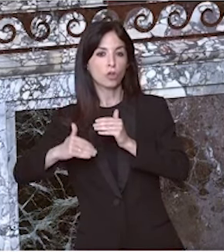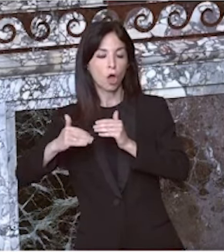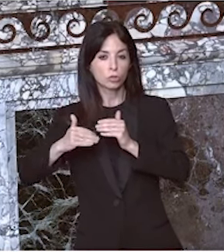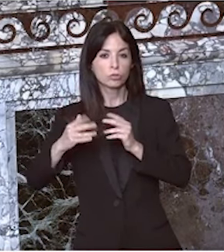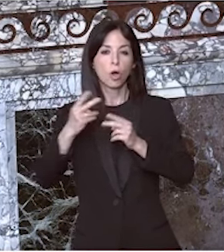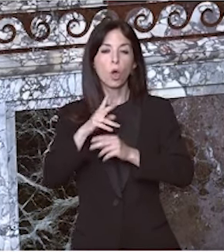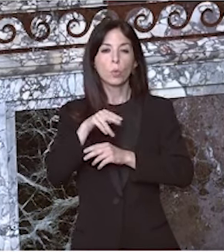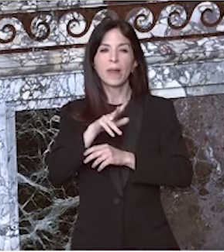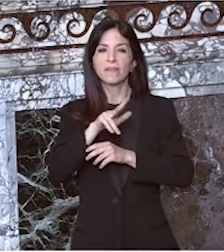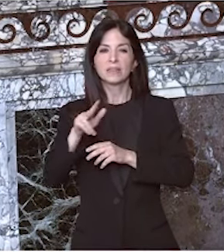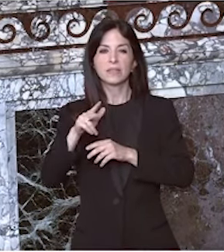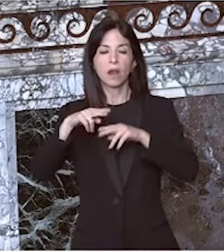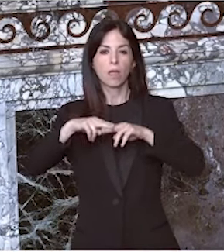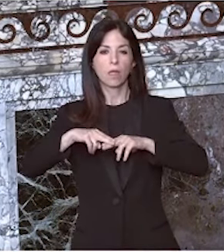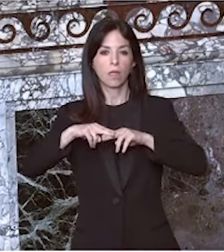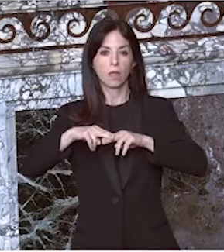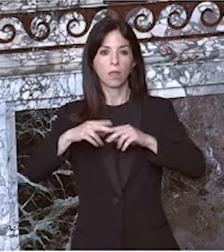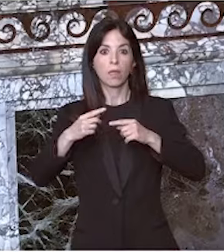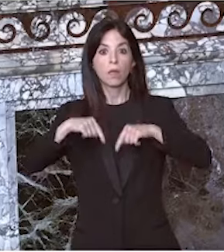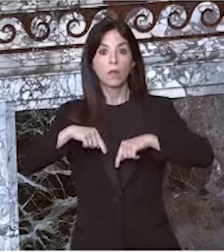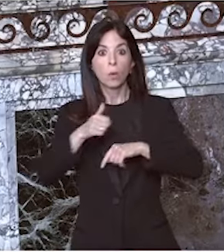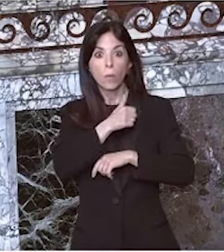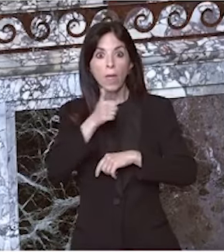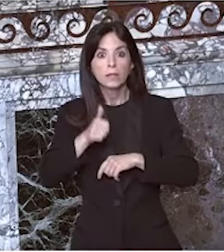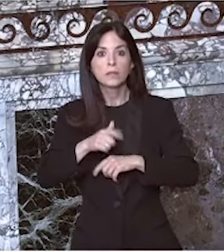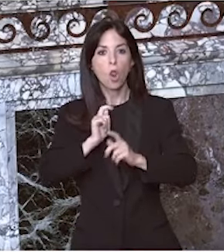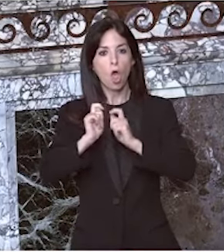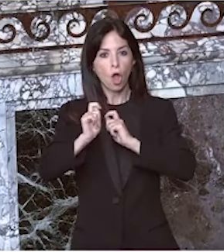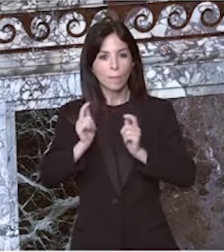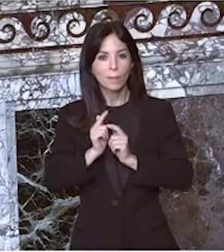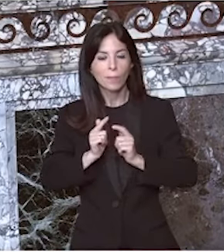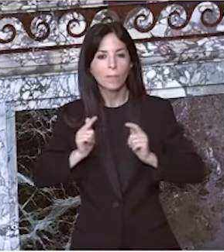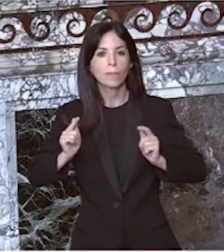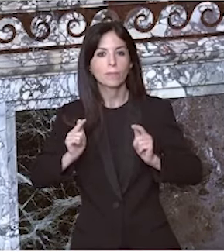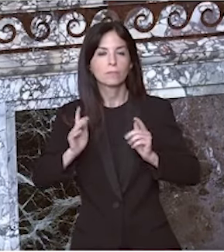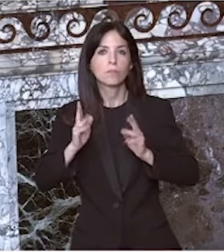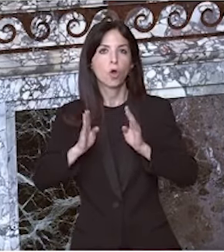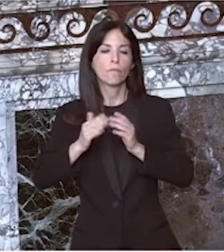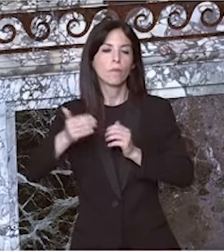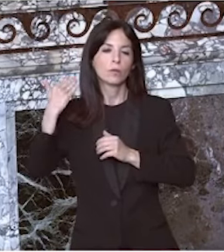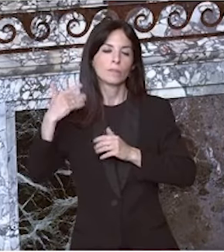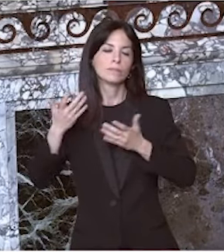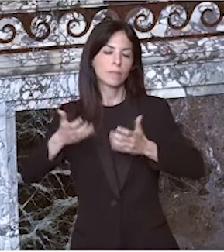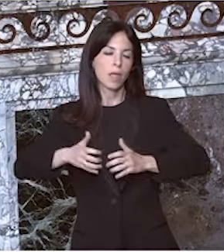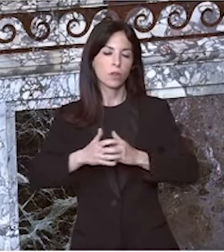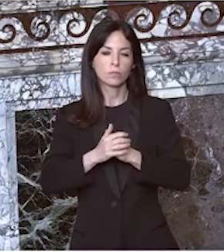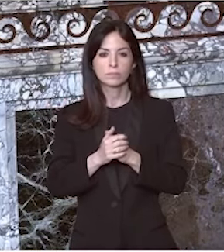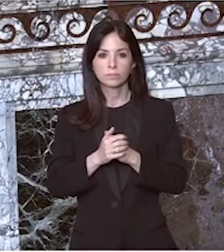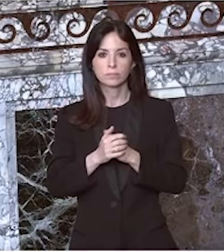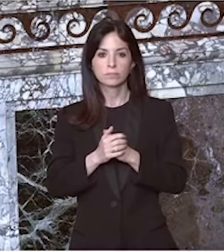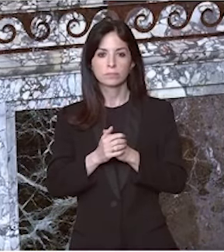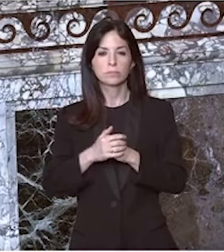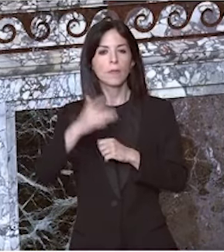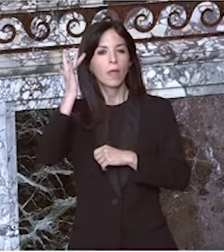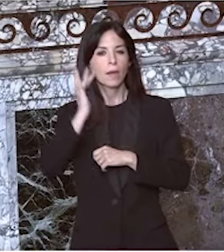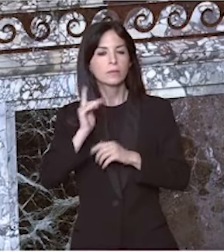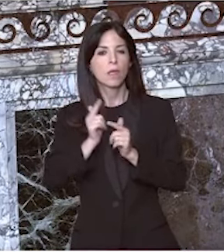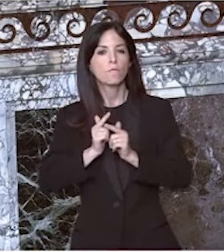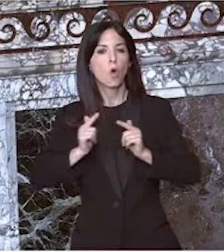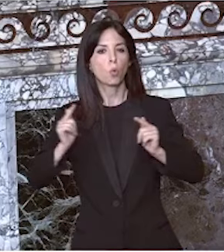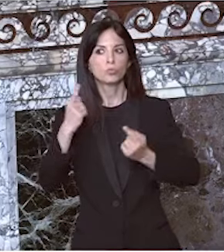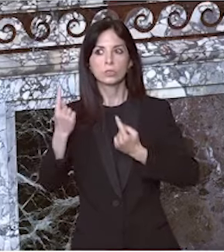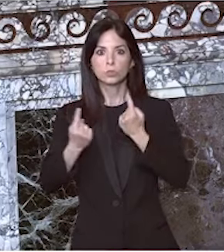nel 2023, quest'anno il commercio tornerebbe ad aumentare, ma meno che in passato. I rischi